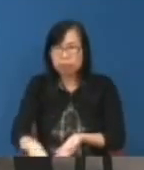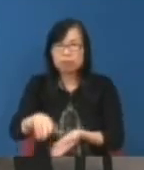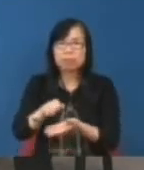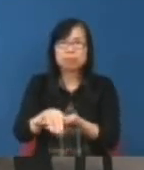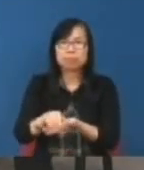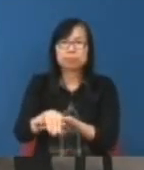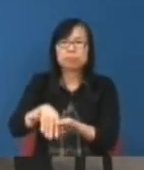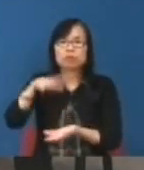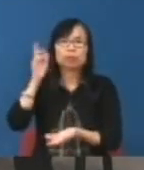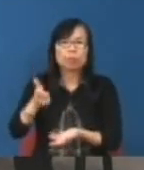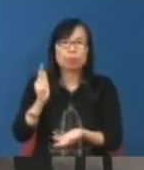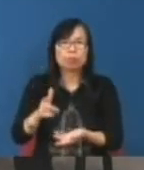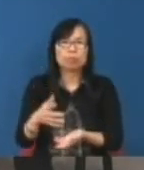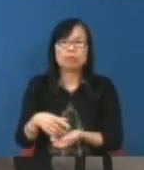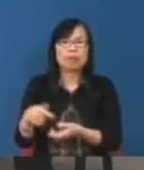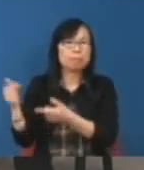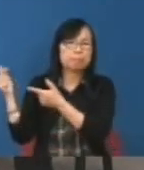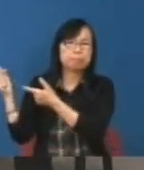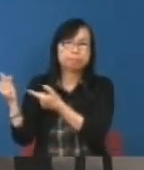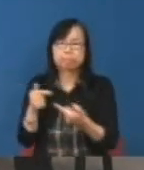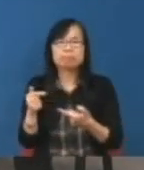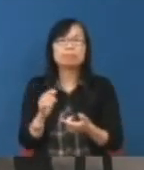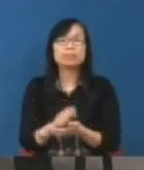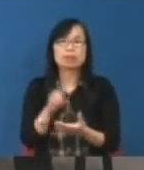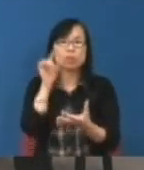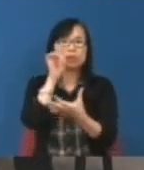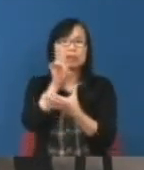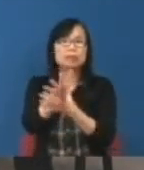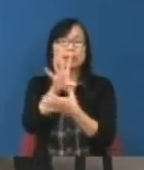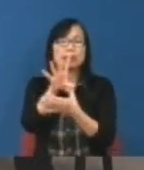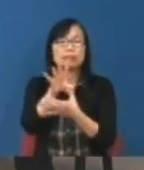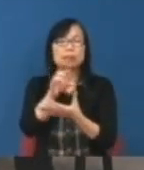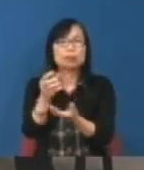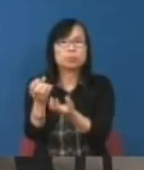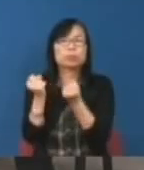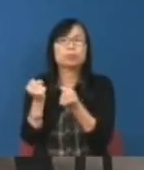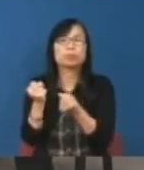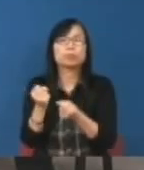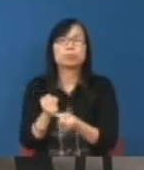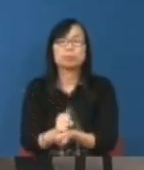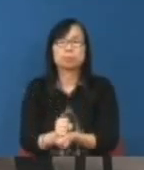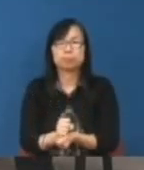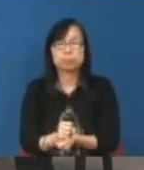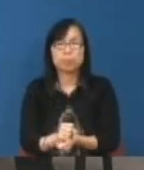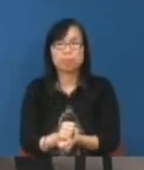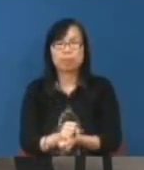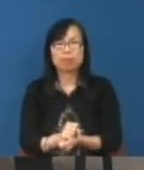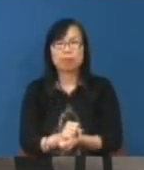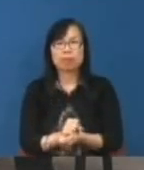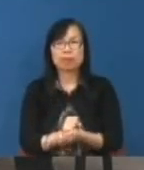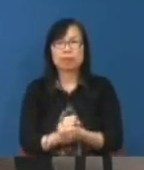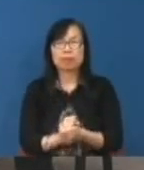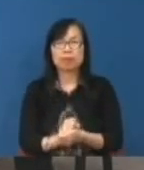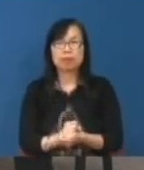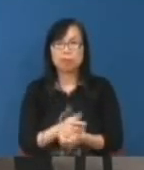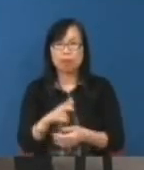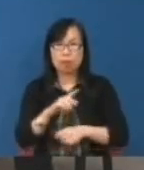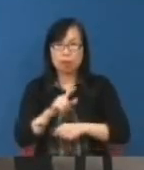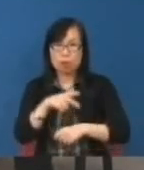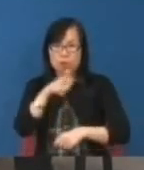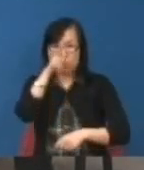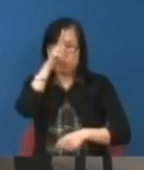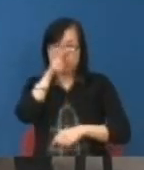佢啦，咁啊由嗰陣時計，咁佢就其實做咗任領啦，即係而家六年，咁就咁啊好多施政報